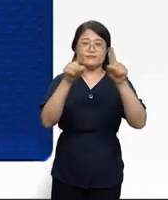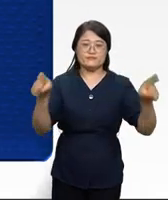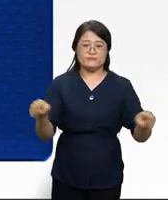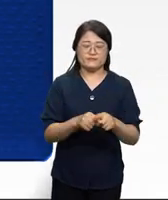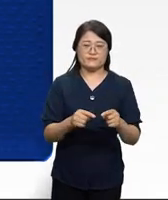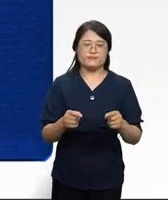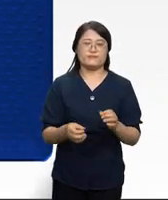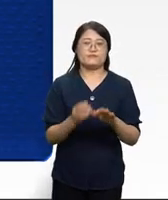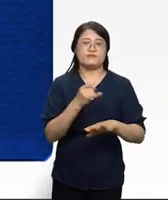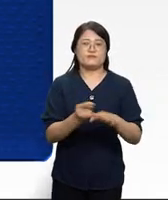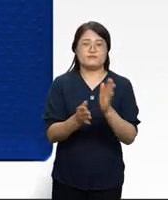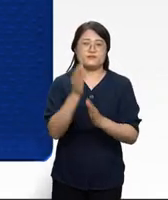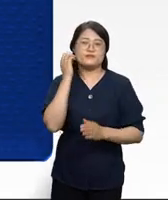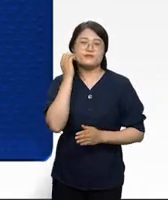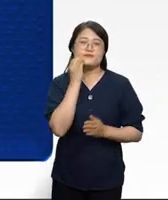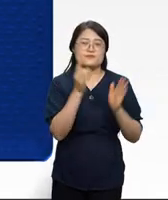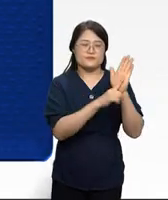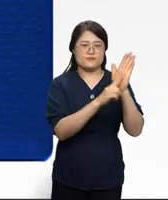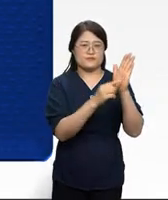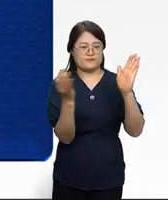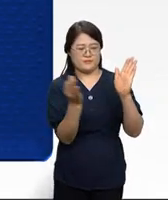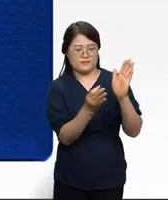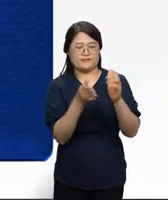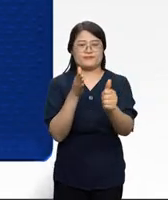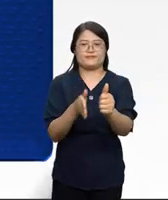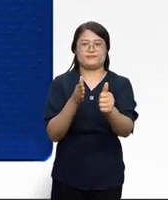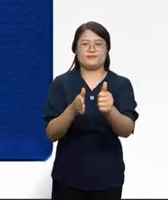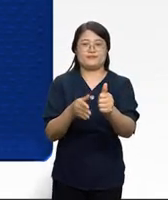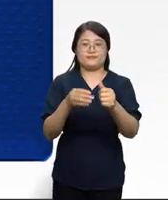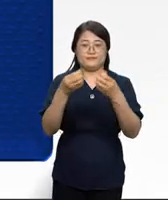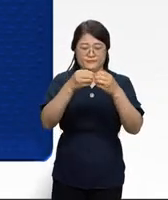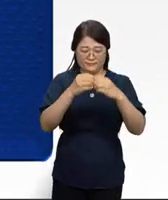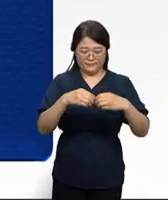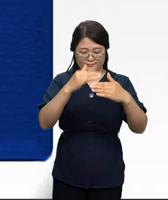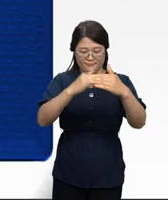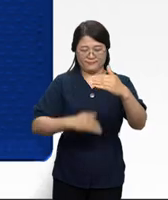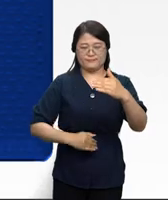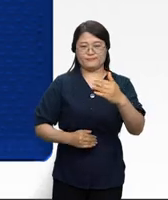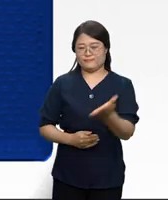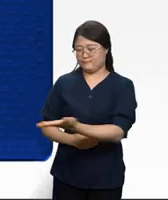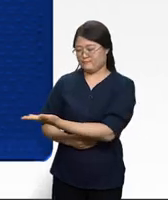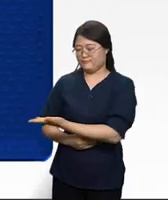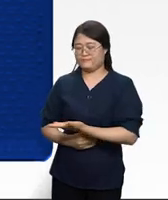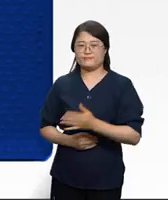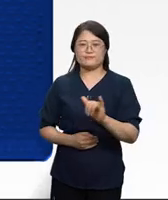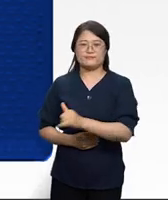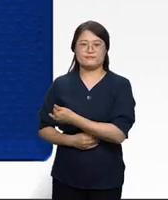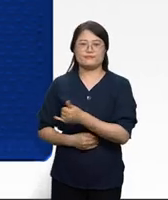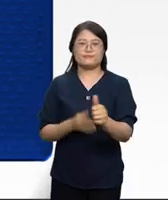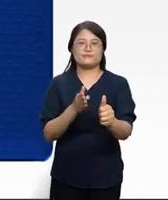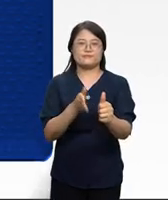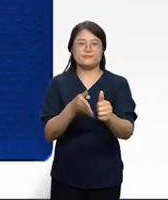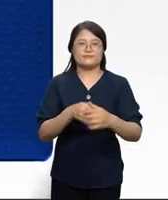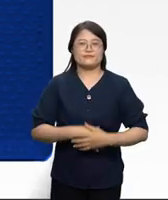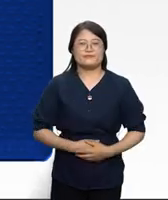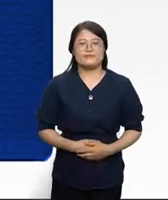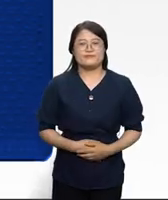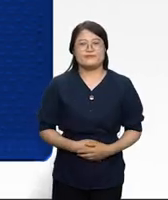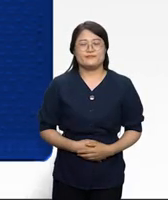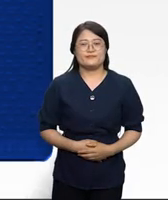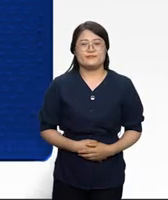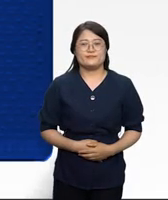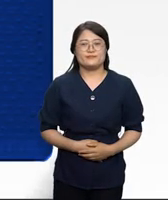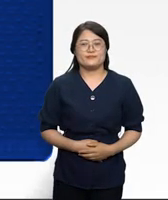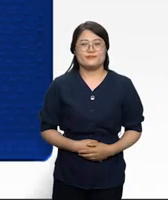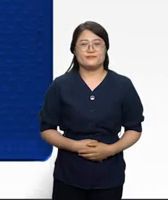홈페이지 공지사항을 참조해 주시기 바라며 자세한 사항은 일자리과 청년정책팀으로 문의 주시기 바랍니다.